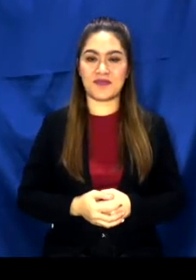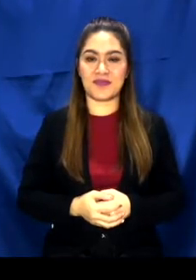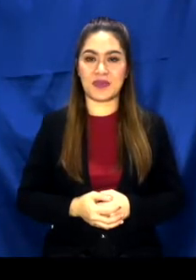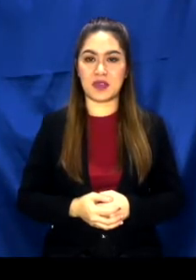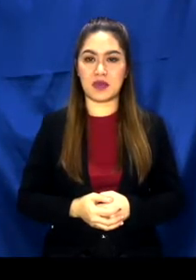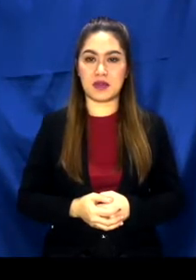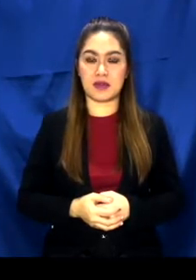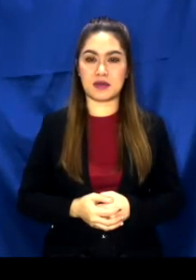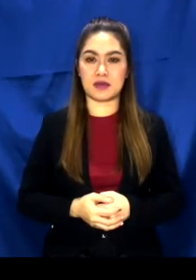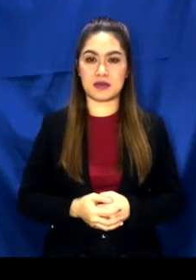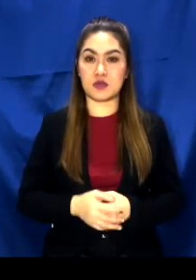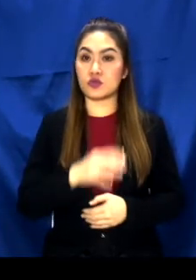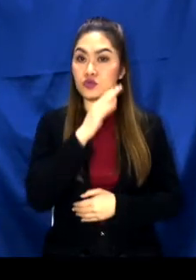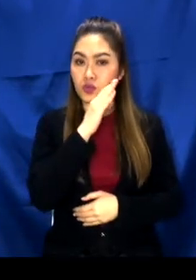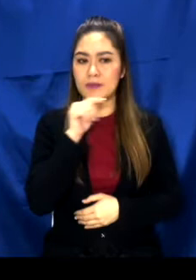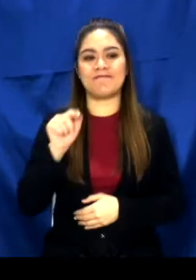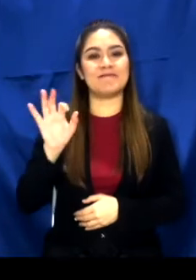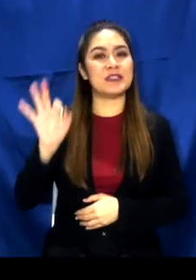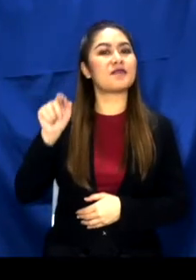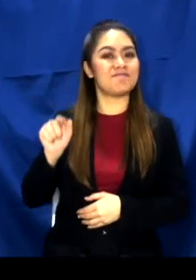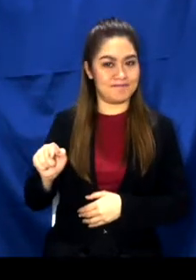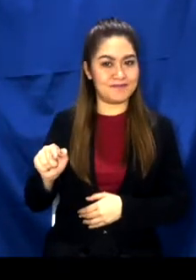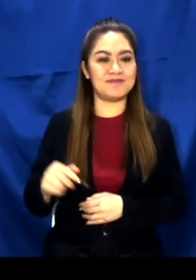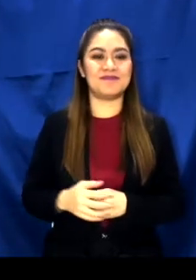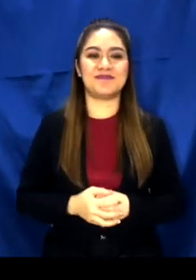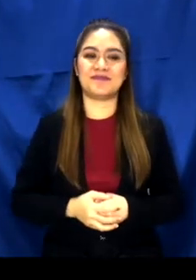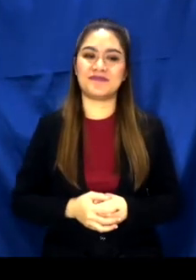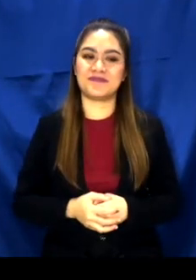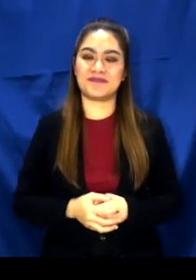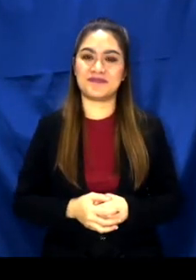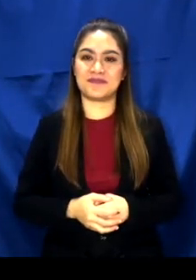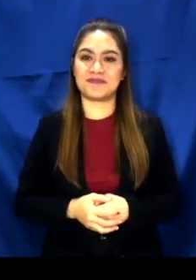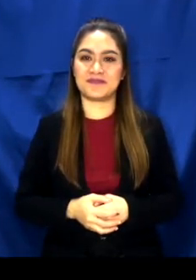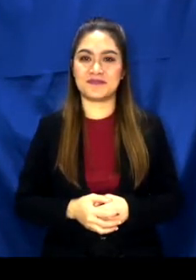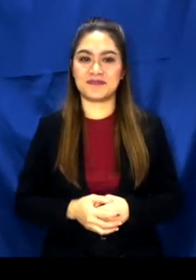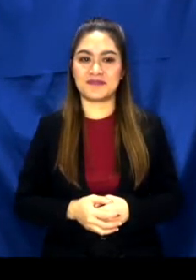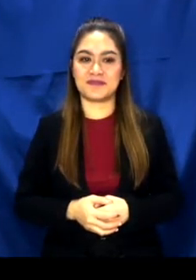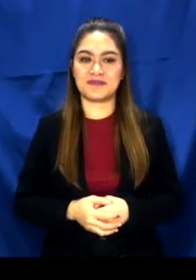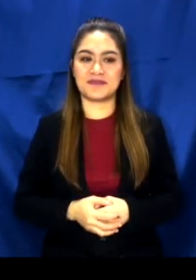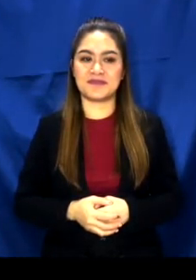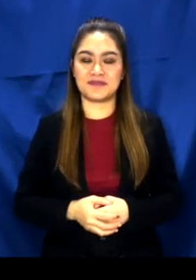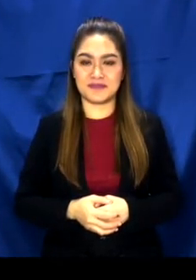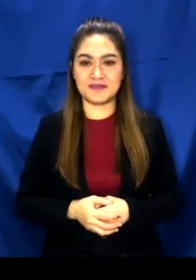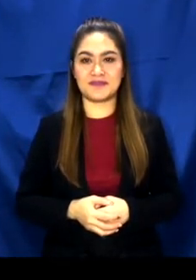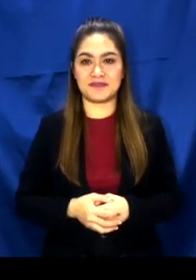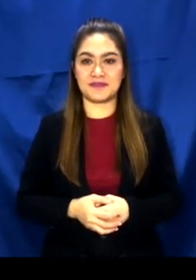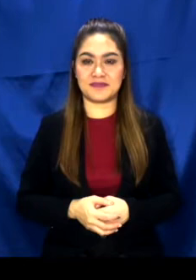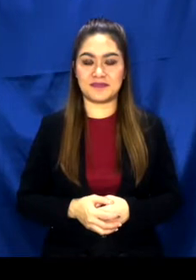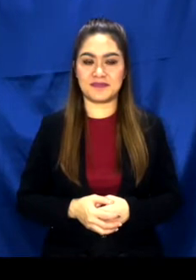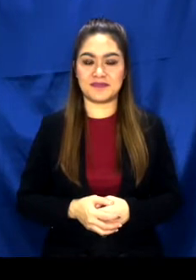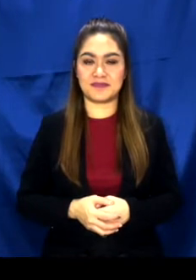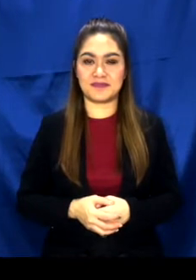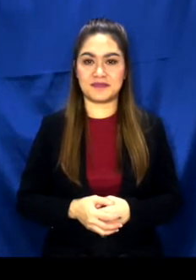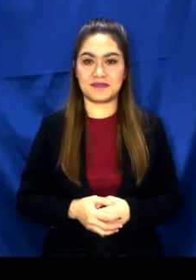มัดฟินสมมุติว่าครูเอาฟอนต์นี้เบเกอรี่